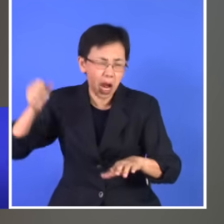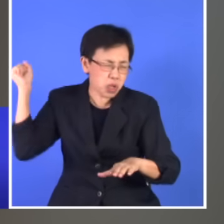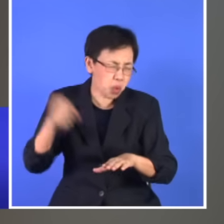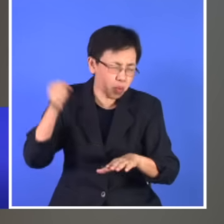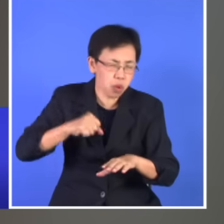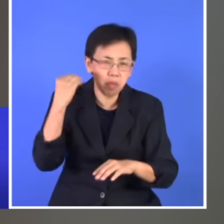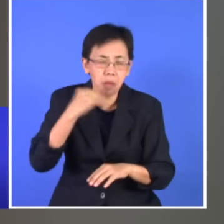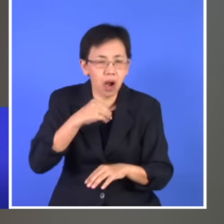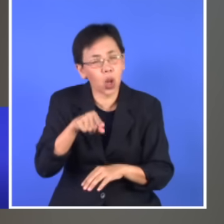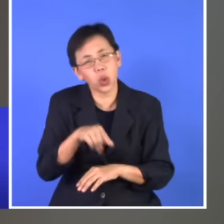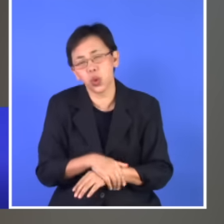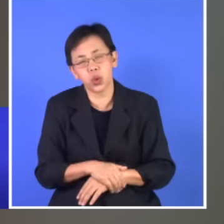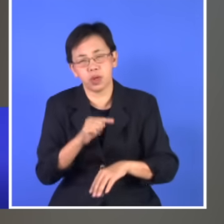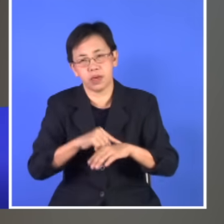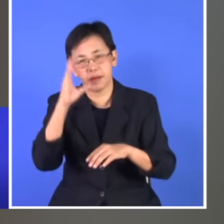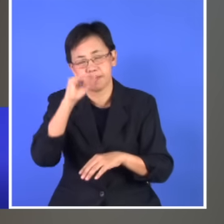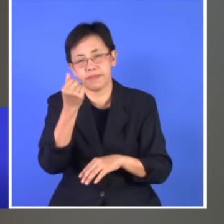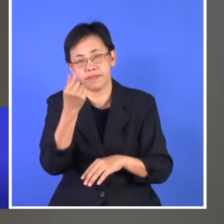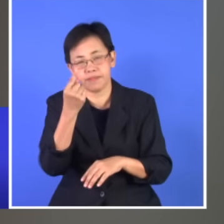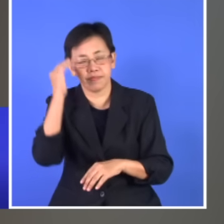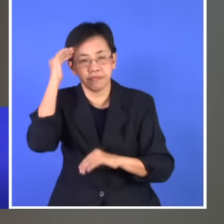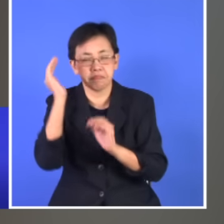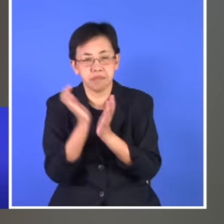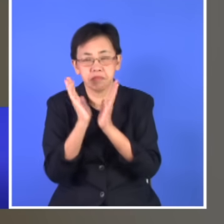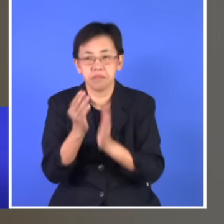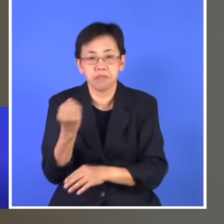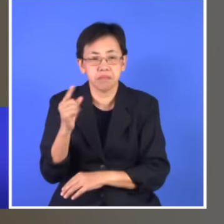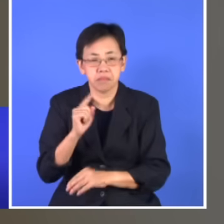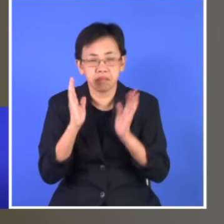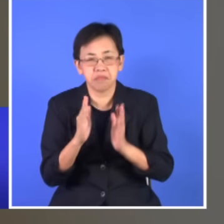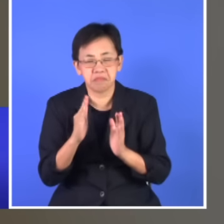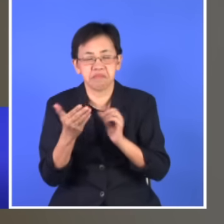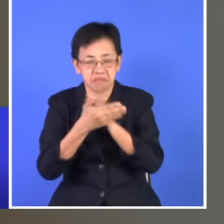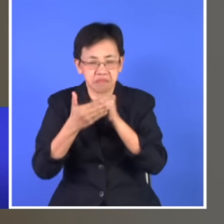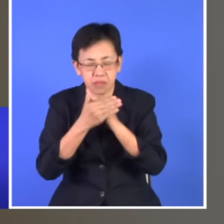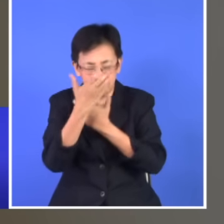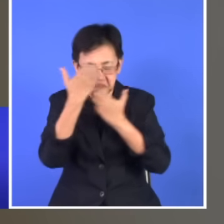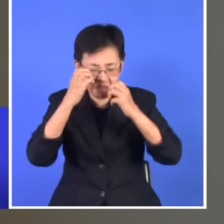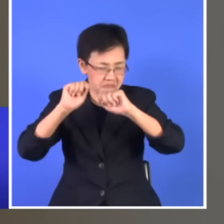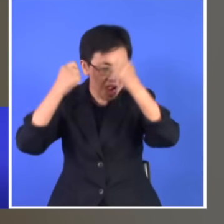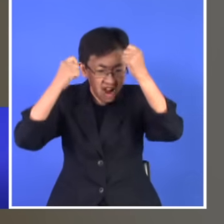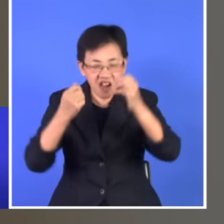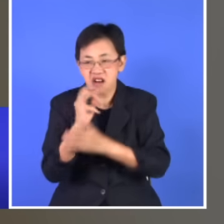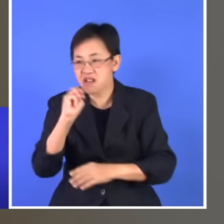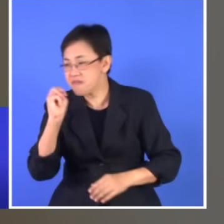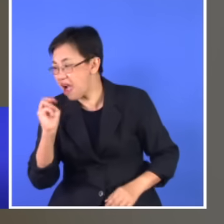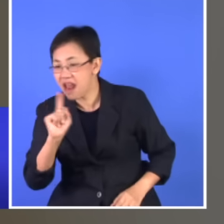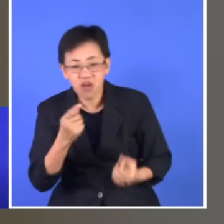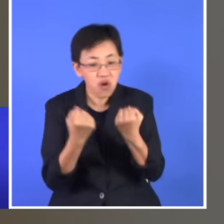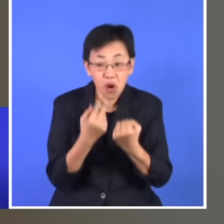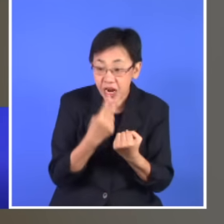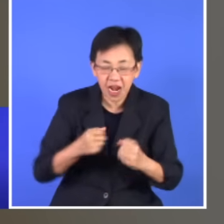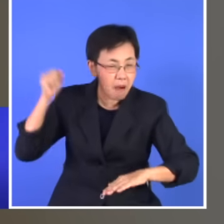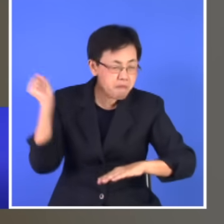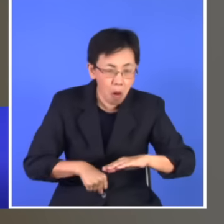เห็นประมาณสัก 23:00นนะคะตำรวจได้รับแจ้งว่ามีคนหลอนยาคุ้มคลั่งถือไม้แล้วก็ไล่ทุบรถชาวบ้านบาง